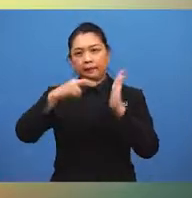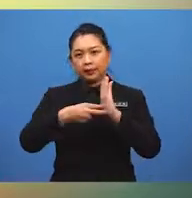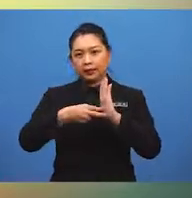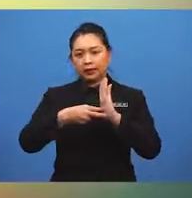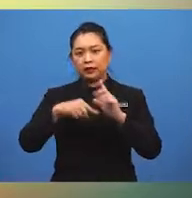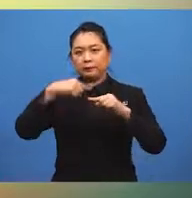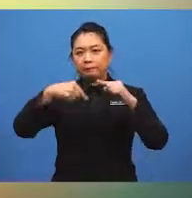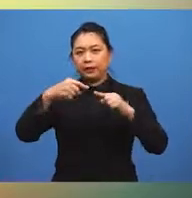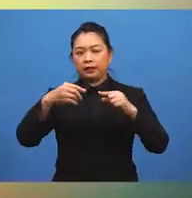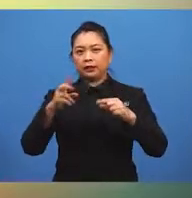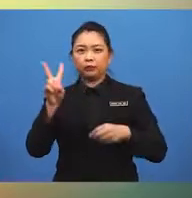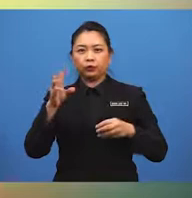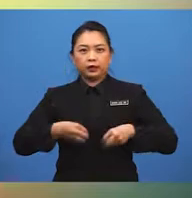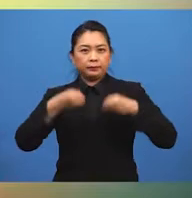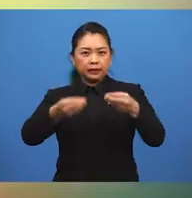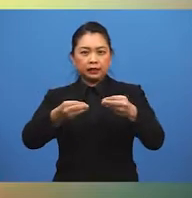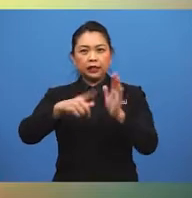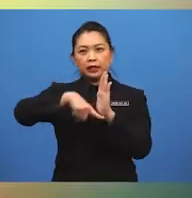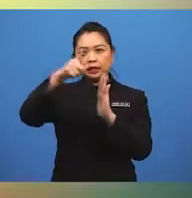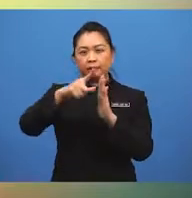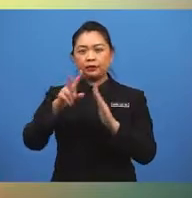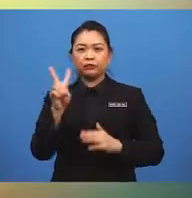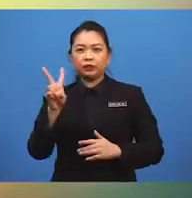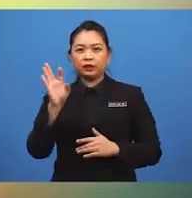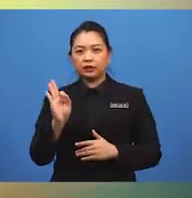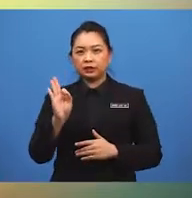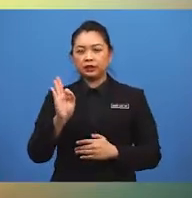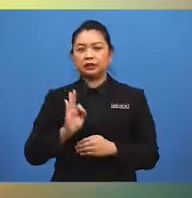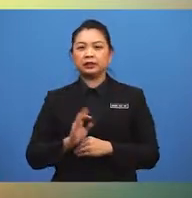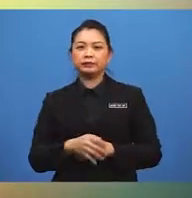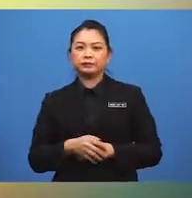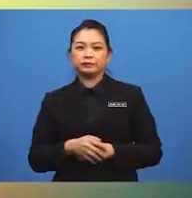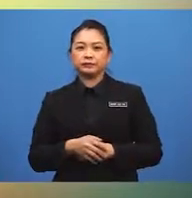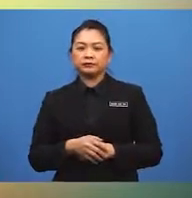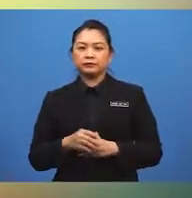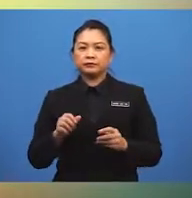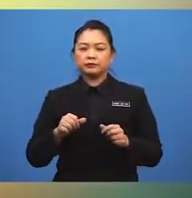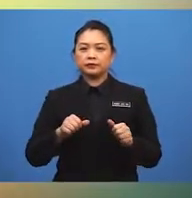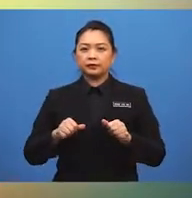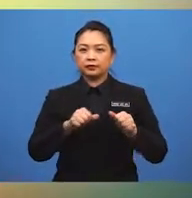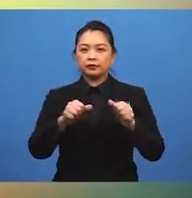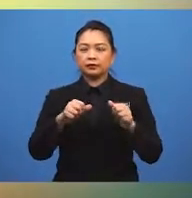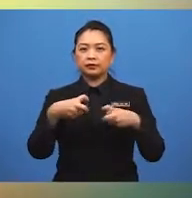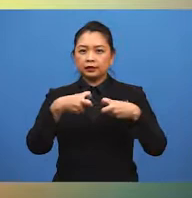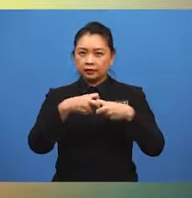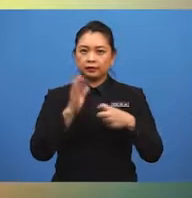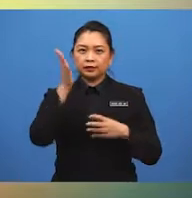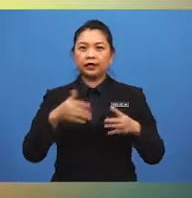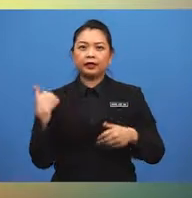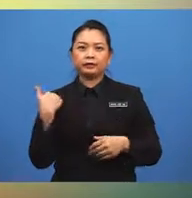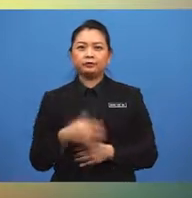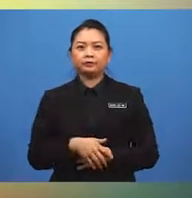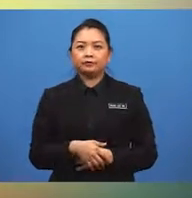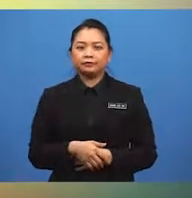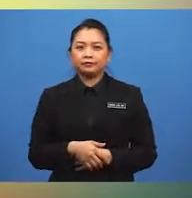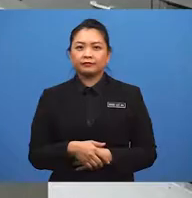bermakna apabila voltan yang dibekalkan melebihi voltan simpang sesuatu diod, arus akan mengalir.